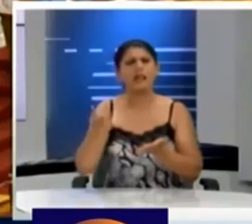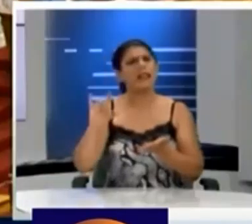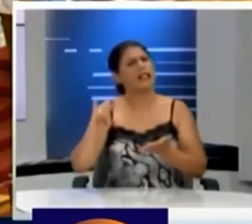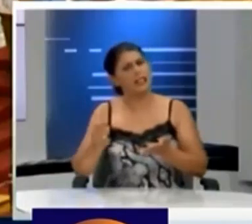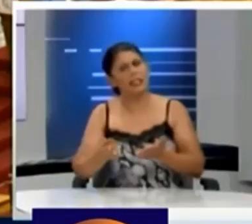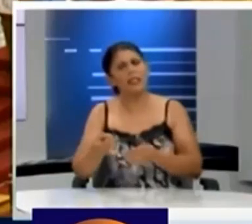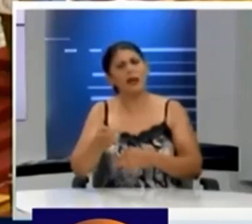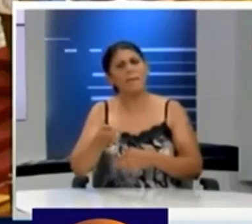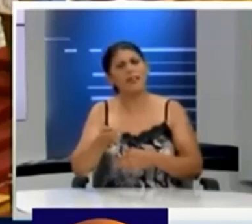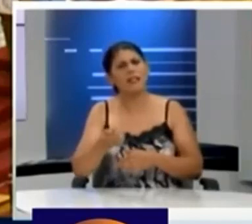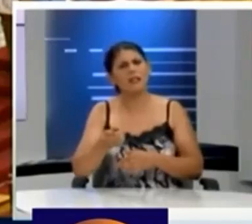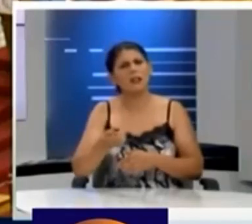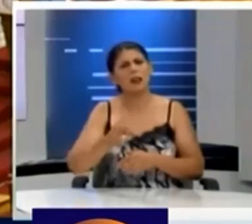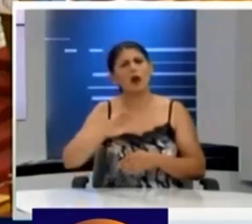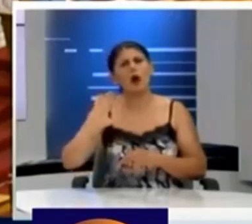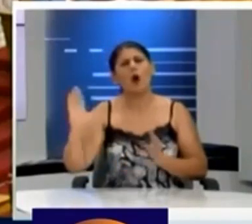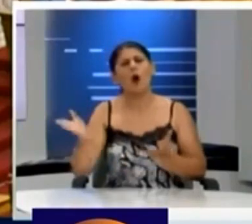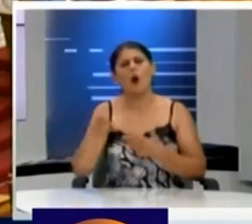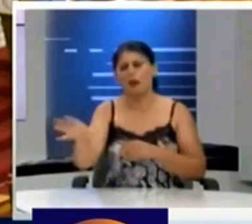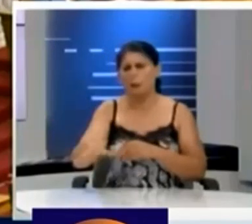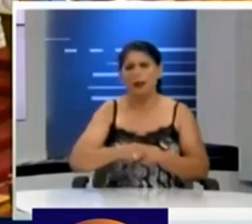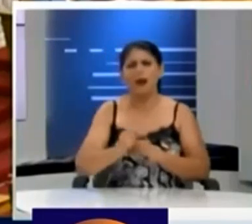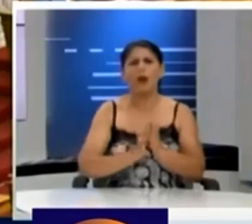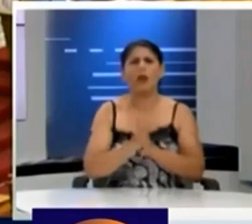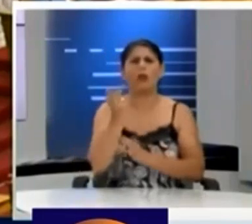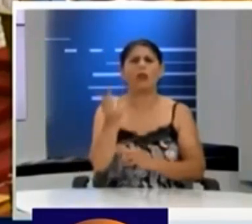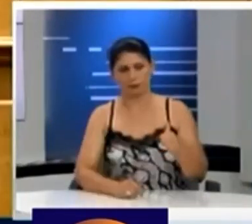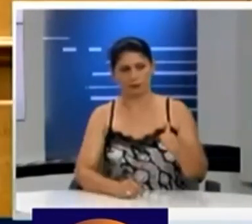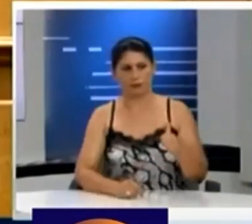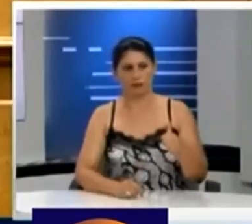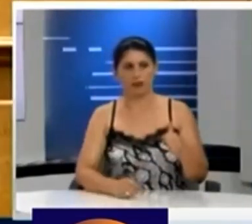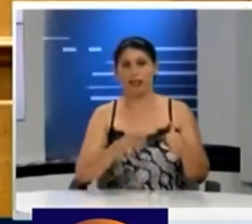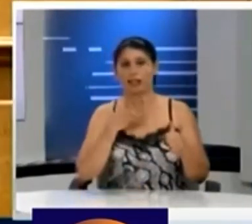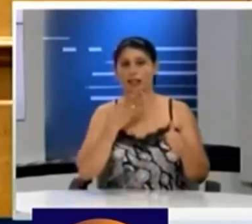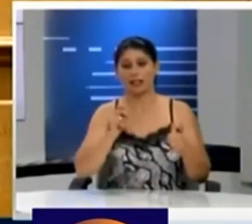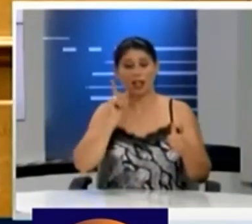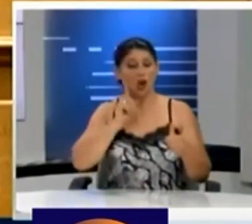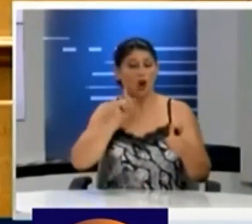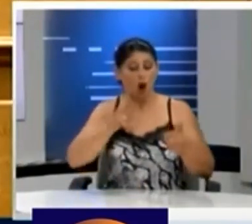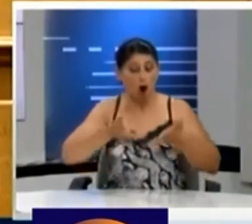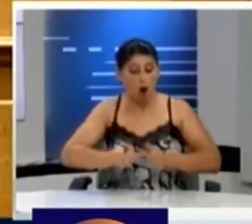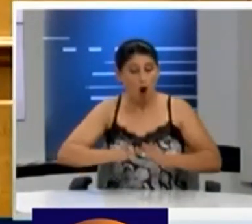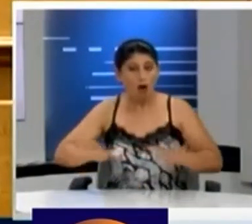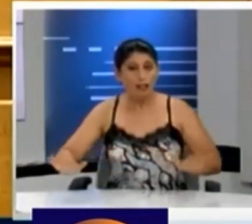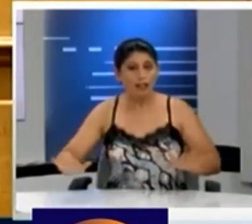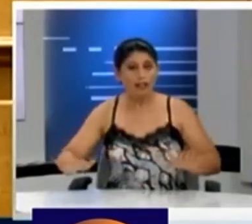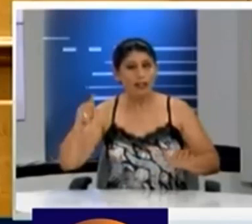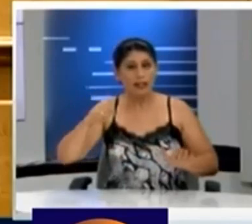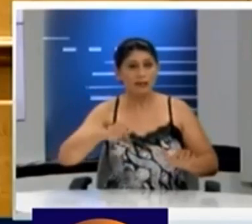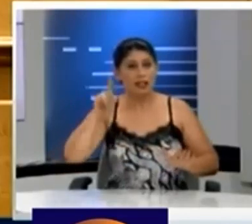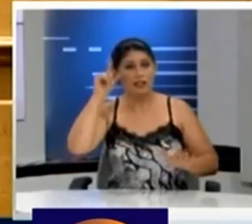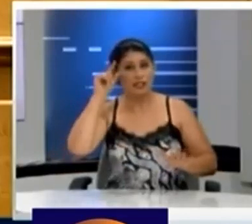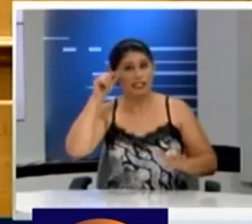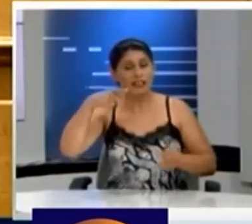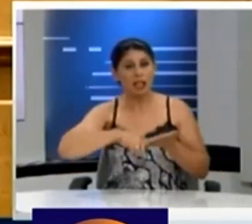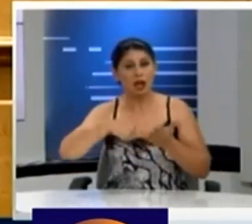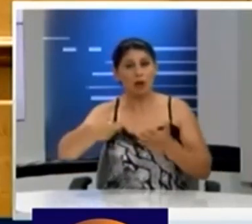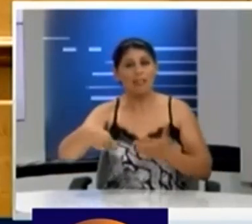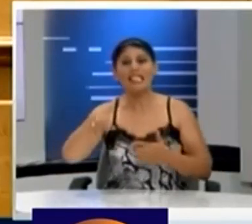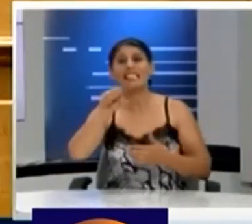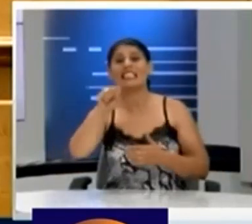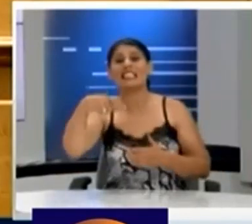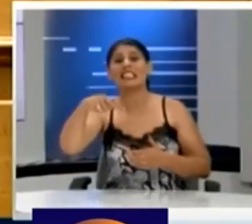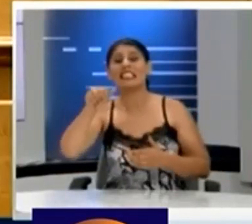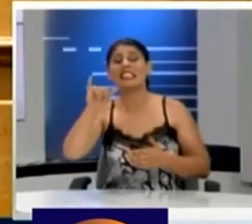Ο πρώην Υπουργός Υγείας πολλές φορές χρησιμοποίησε προσωπικό τόνο στην ομιλία του. Οι κόρες μου, η σημερινή φοιτήτρια νομικής στη